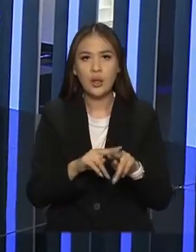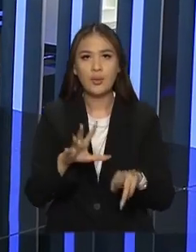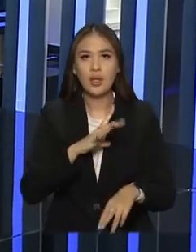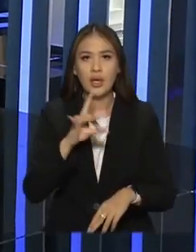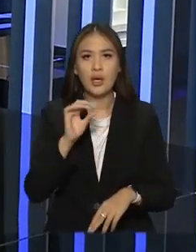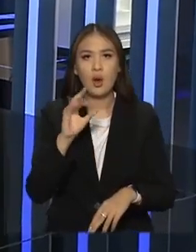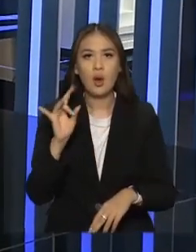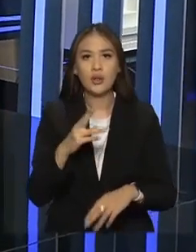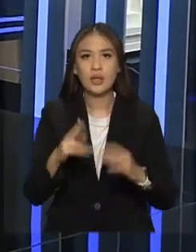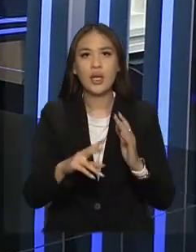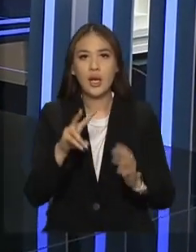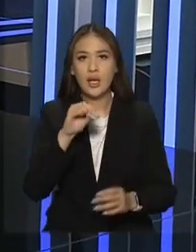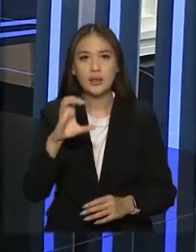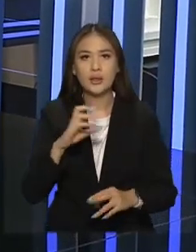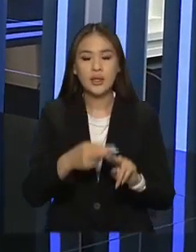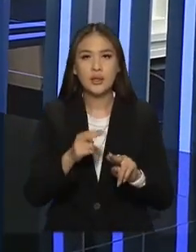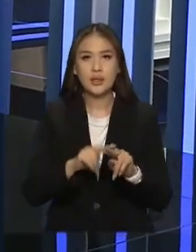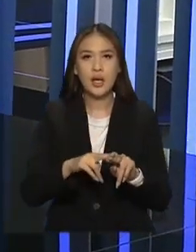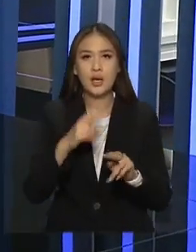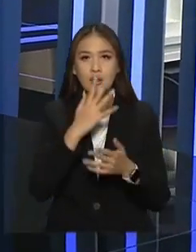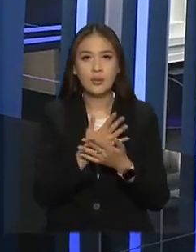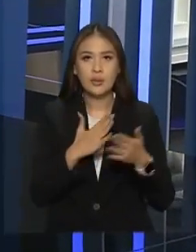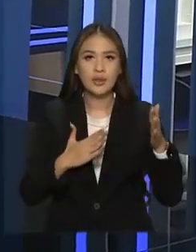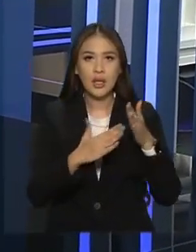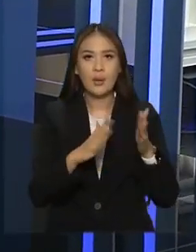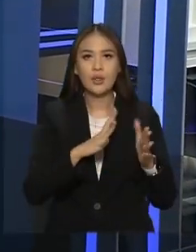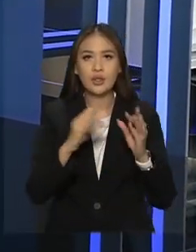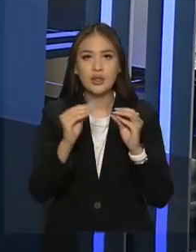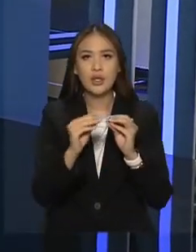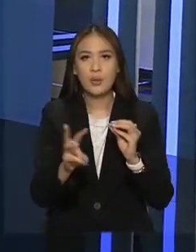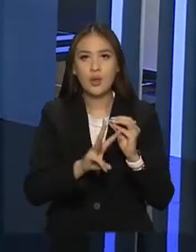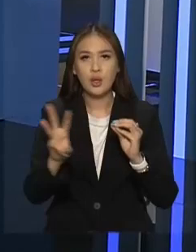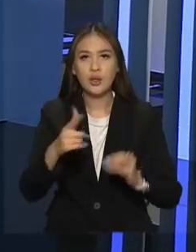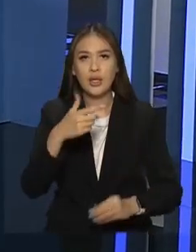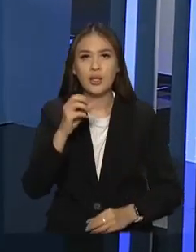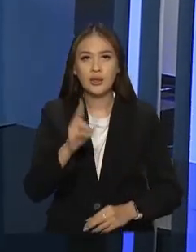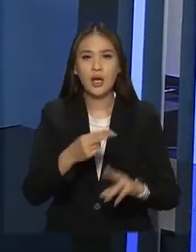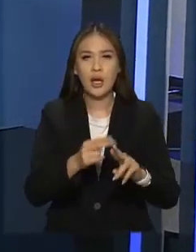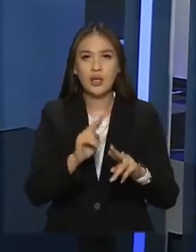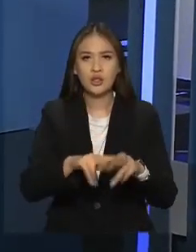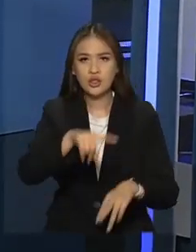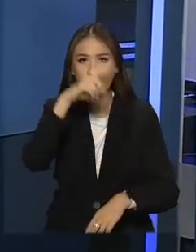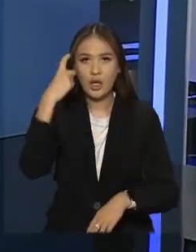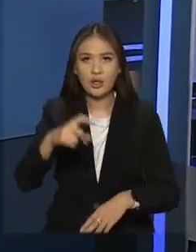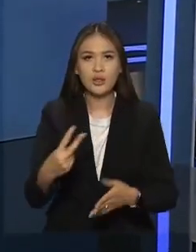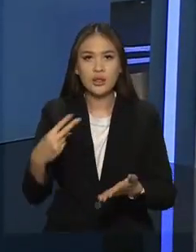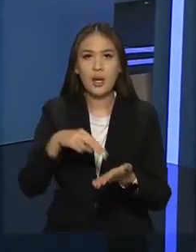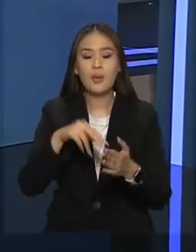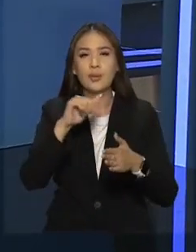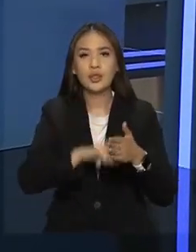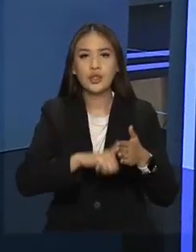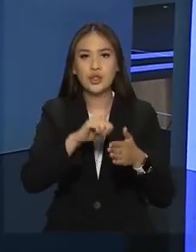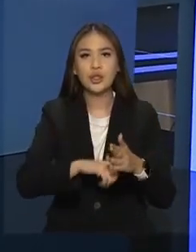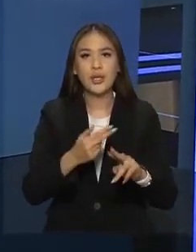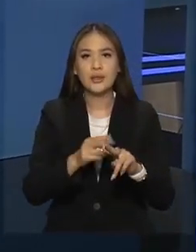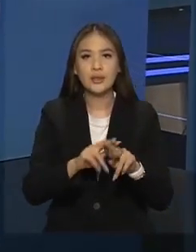леса площадь распространения стихи достигла 10 миллионов гектаров аномальную жару ставшей причиной пожаров